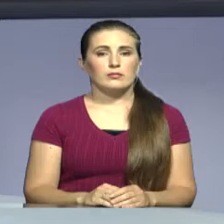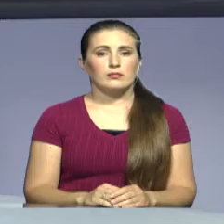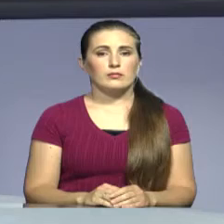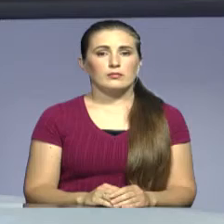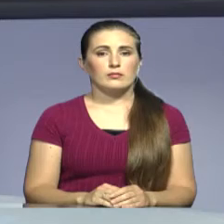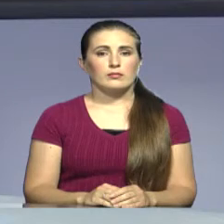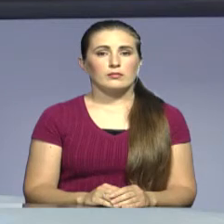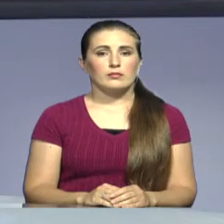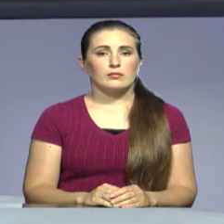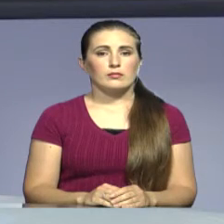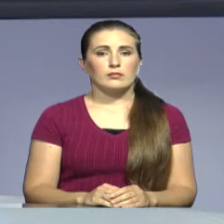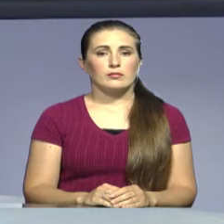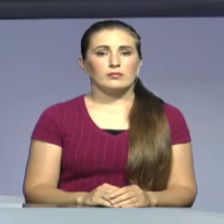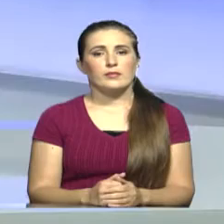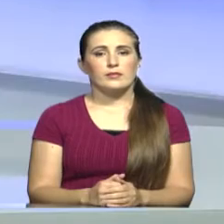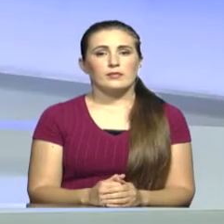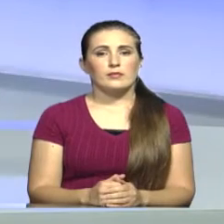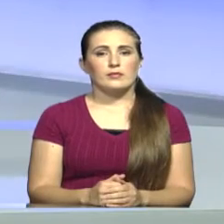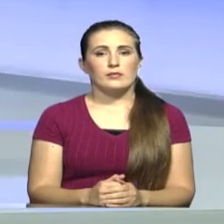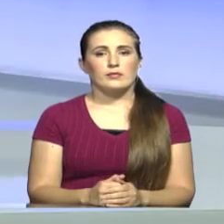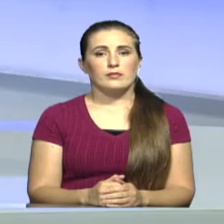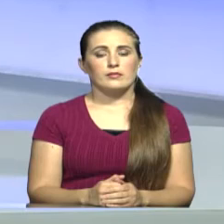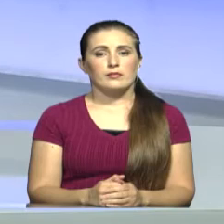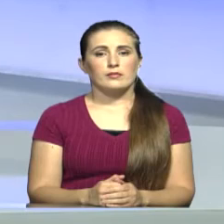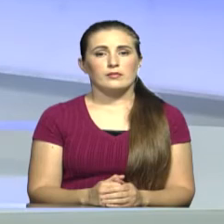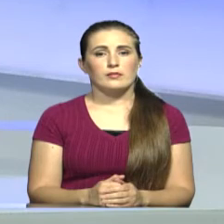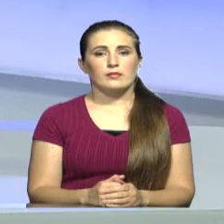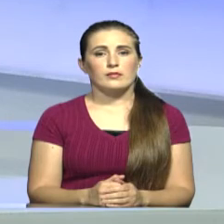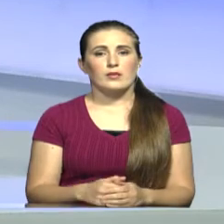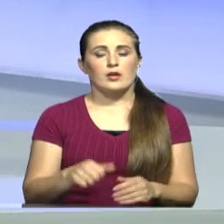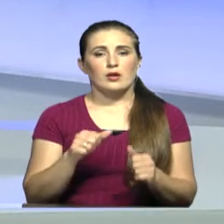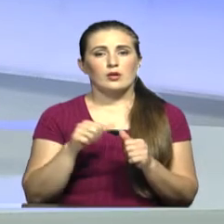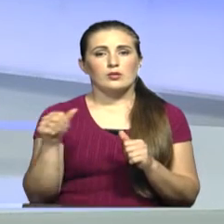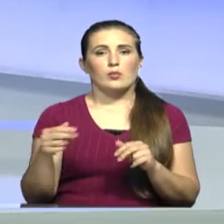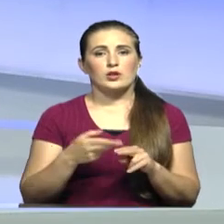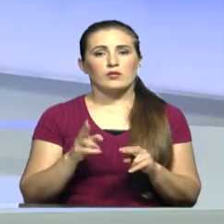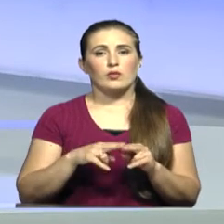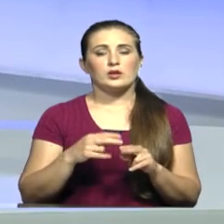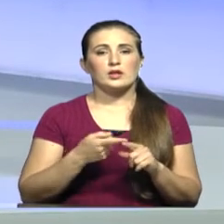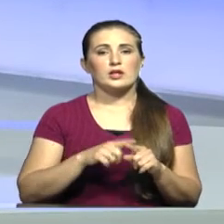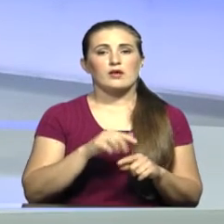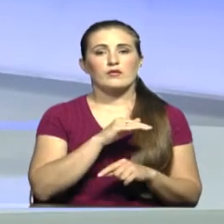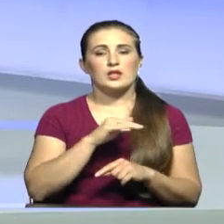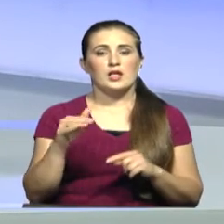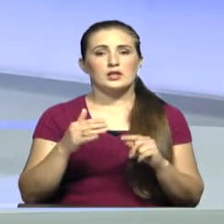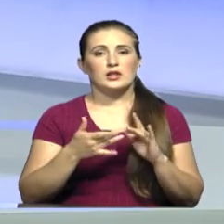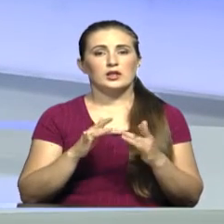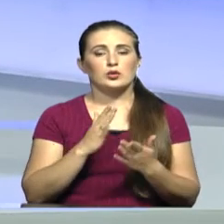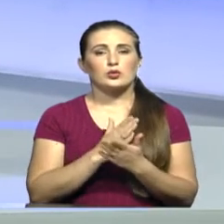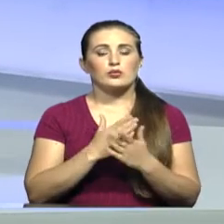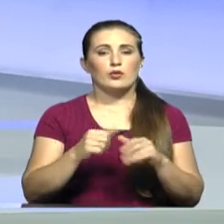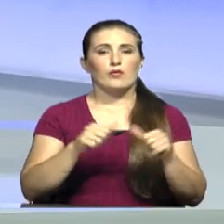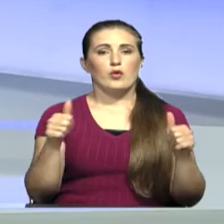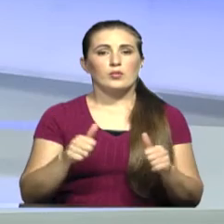рассмотрения им обращений, а также административные регламенты. Кроме того, на данных официальных сайтах существует форма для